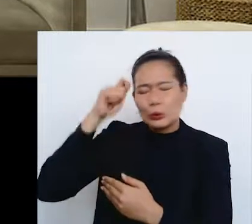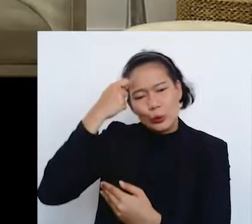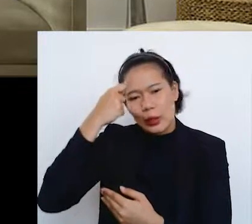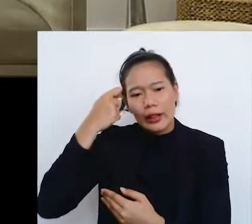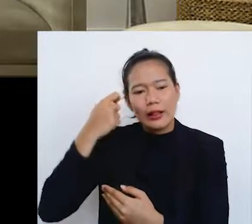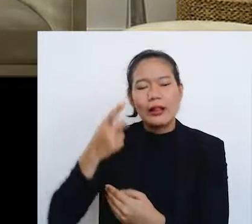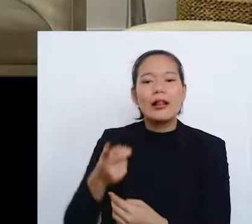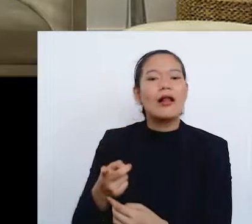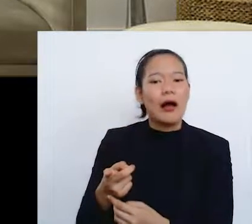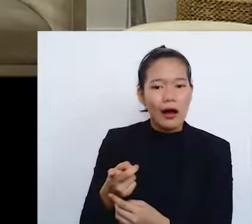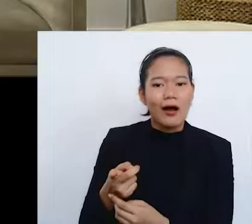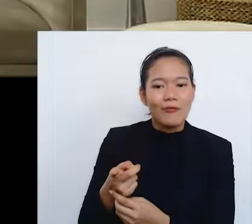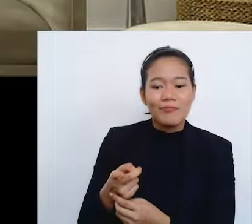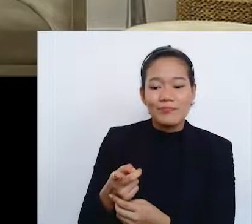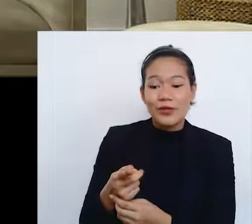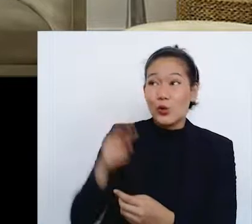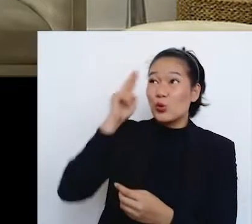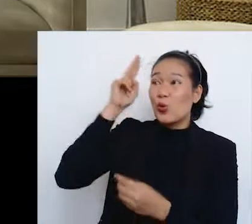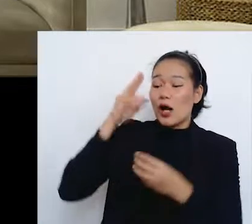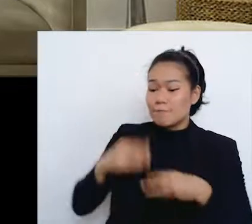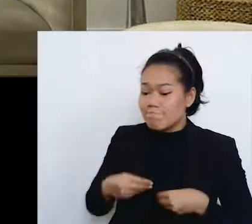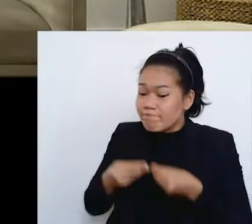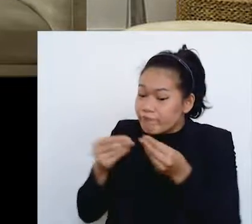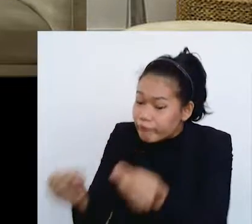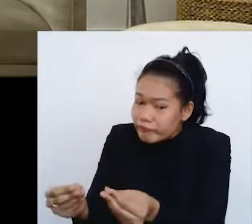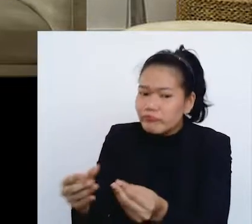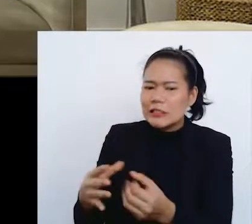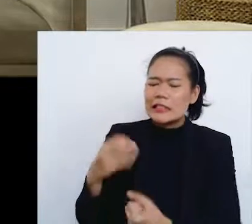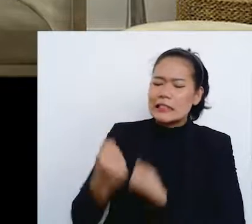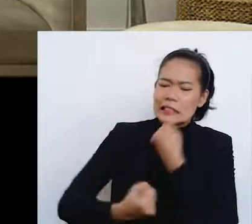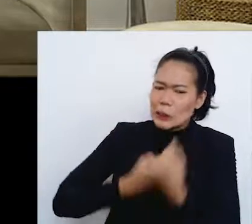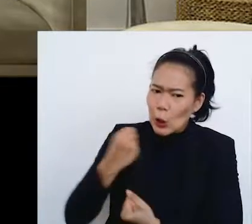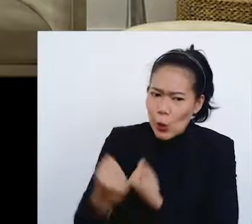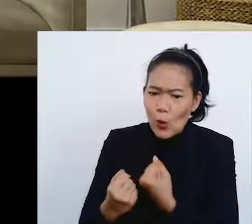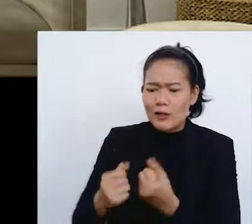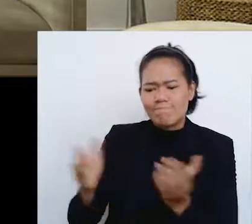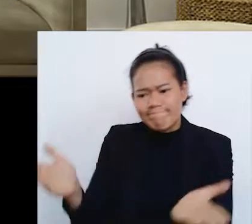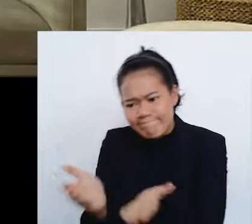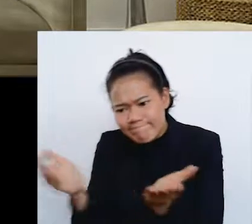bersyukur, saudara. Semua yang sudah Tuhan lakukan,